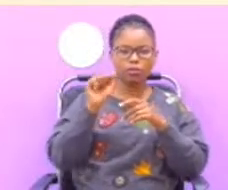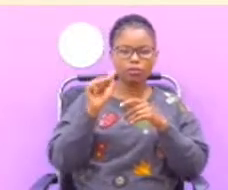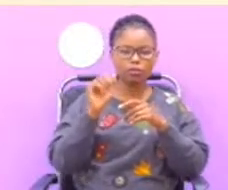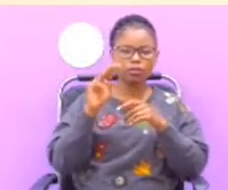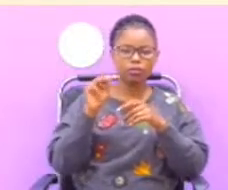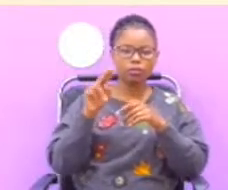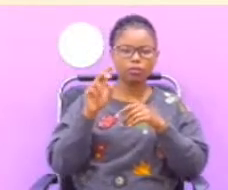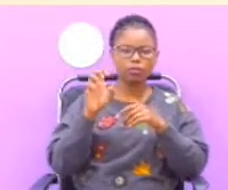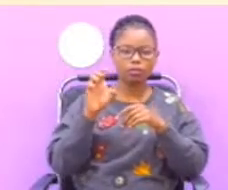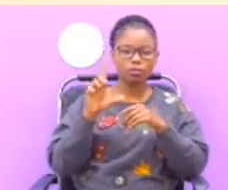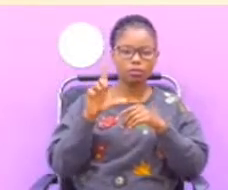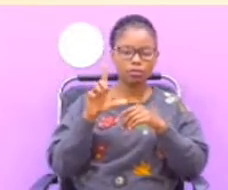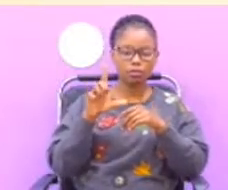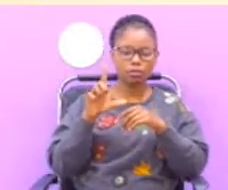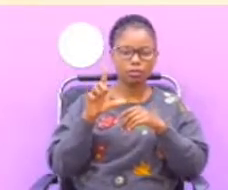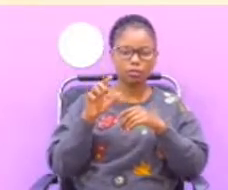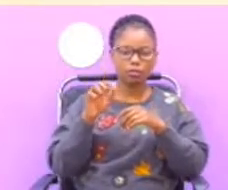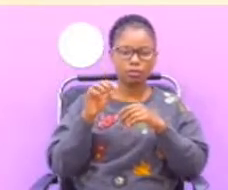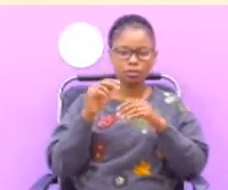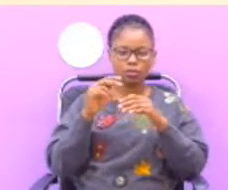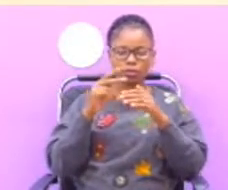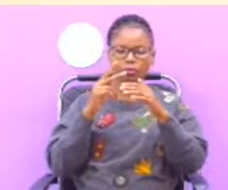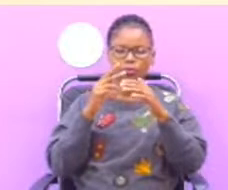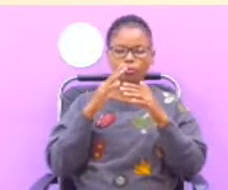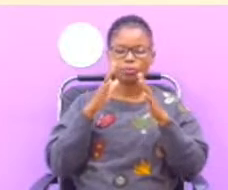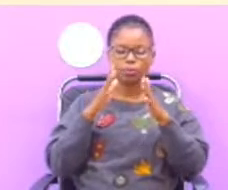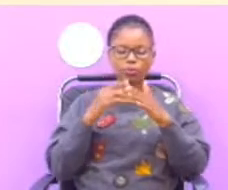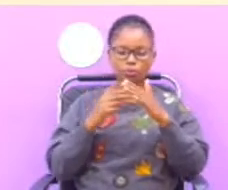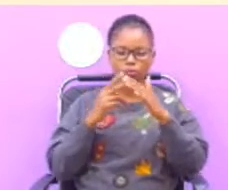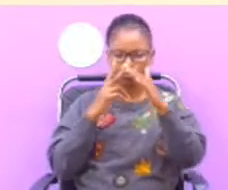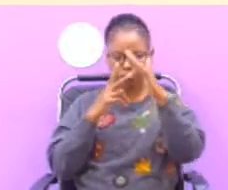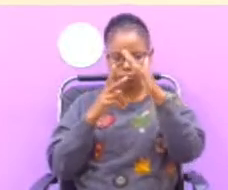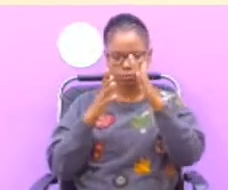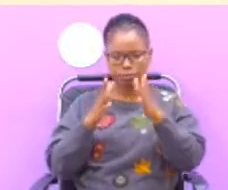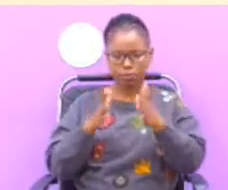mũnabii mũndũ ũrĩa muoni maũndũ